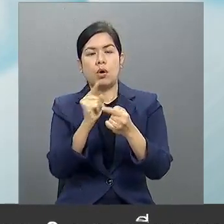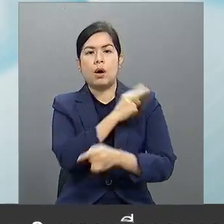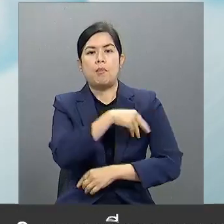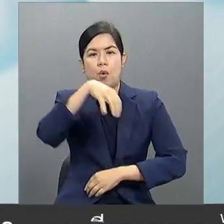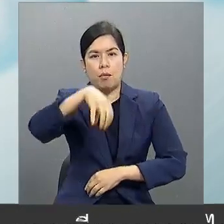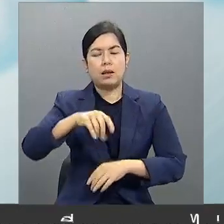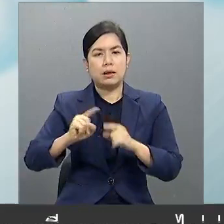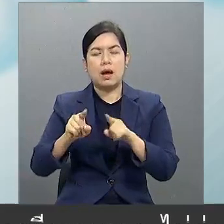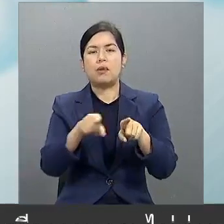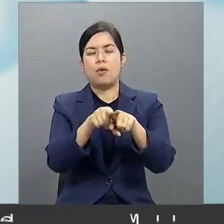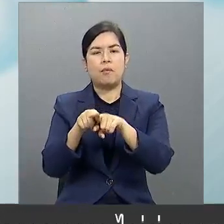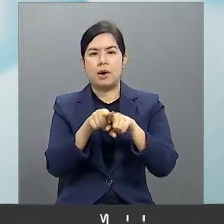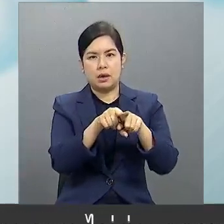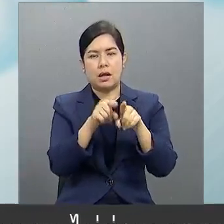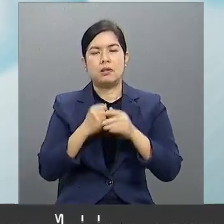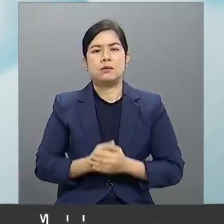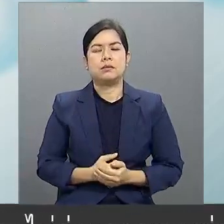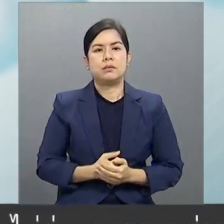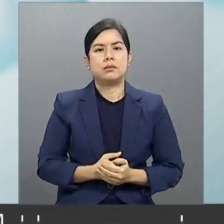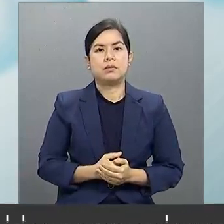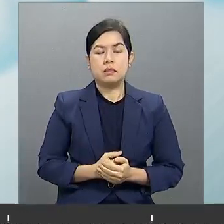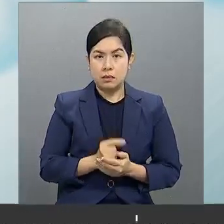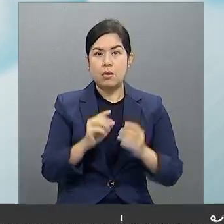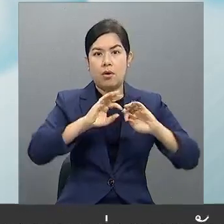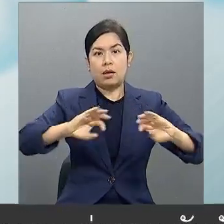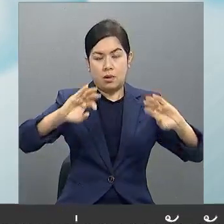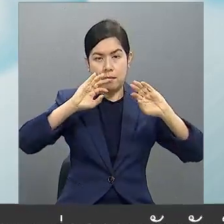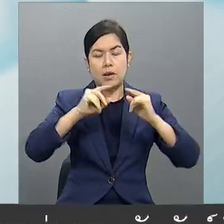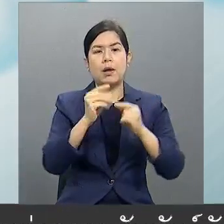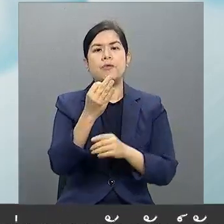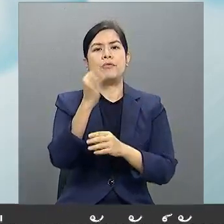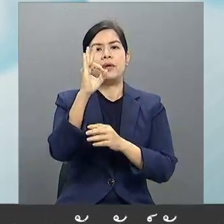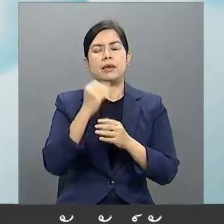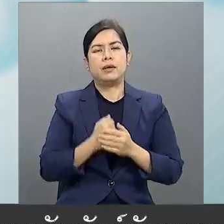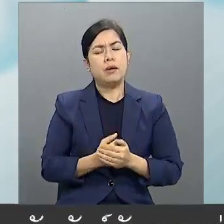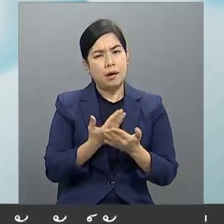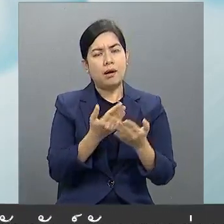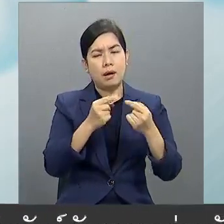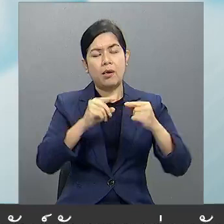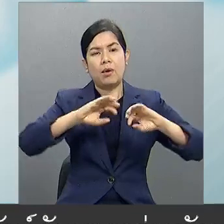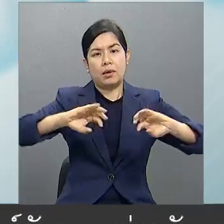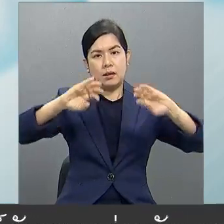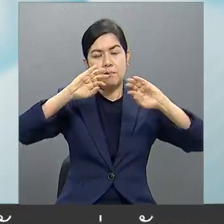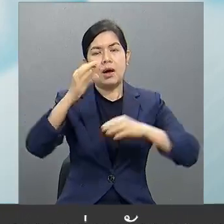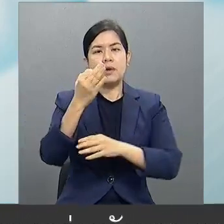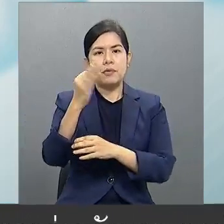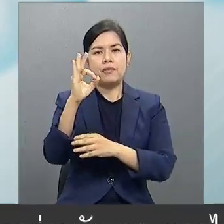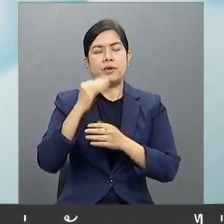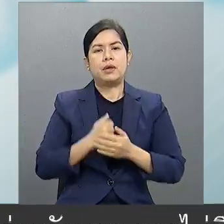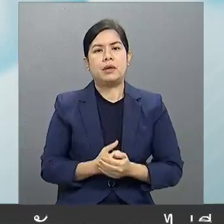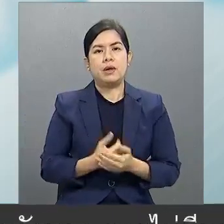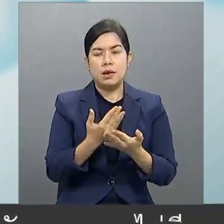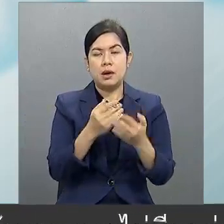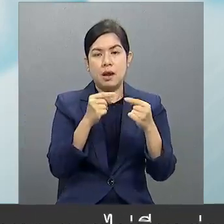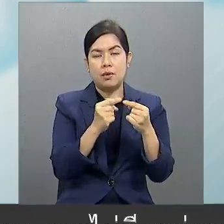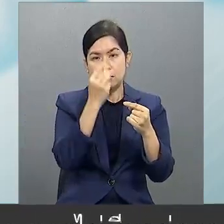ะ แล้วข้อสำคัญคือว่ารัฐบาลให้ฟรีด้วยต้องมาทับจริงจริงนะรัฐบาลให้ฟรีแล้วคุณเนี่ยไม่ถึงเวล